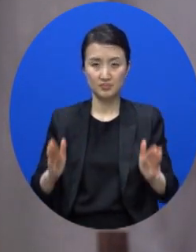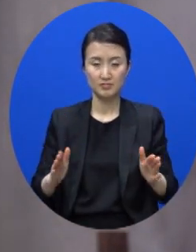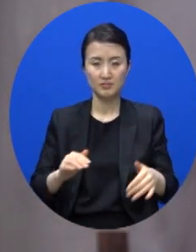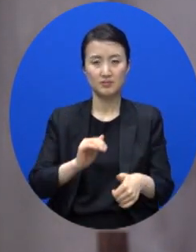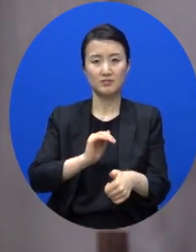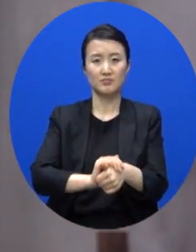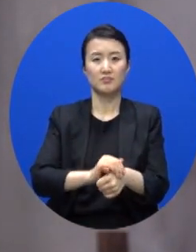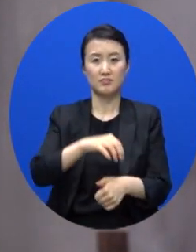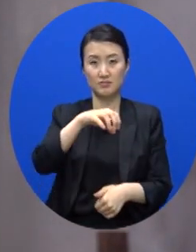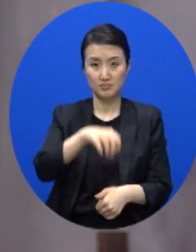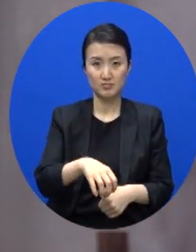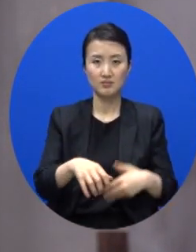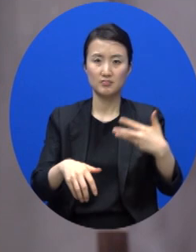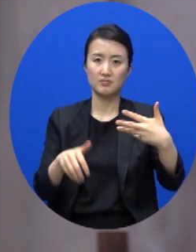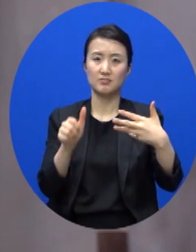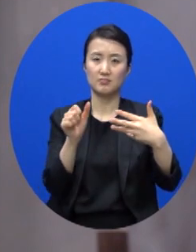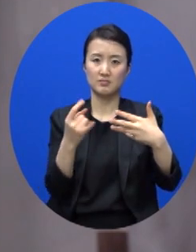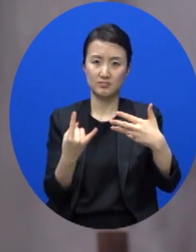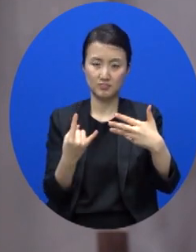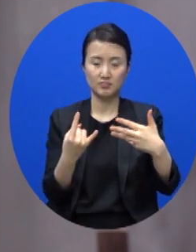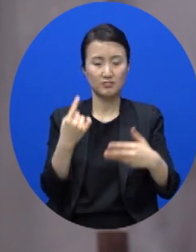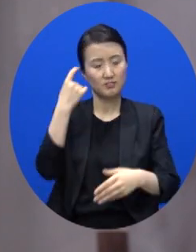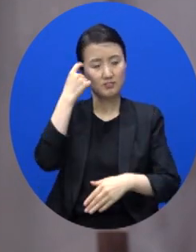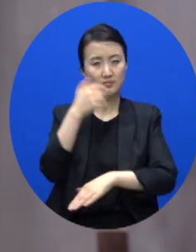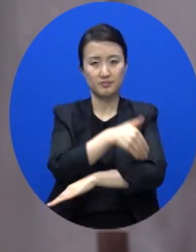전당에서 8회가 열립니다.